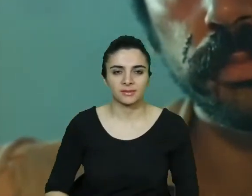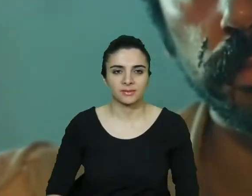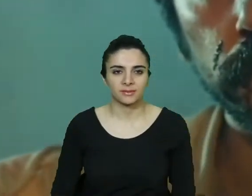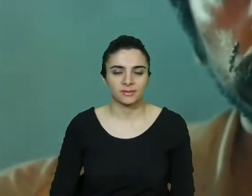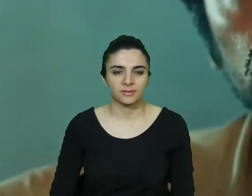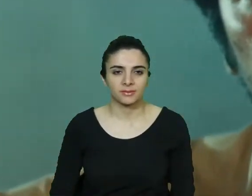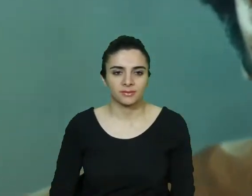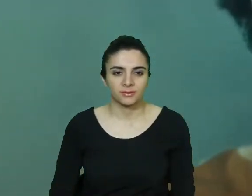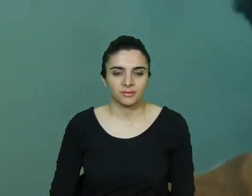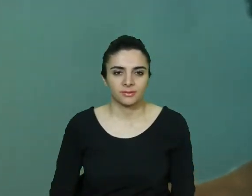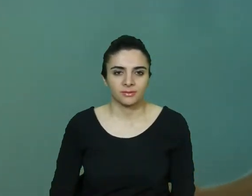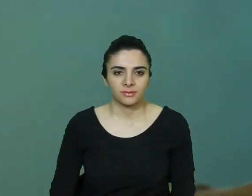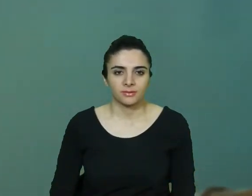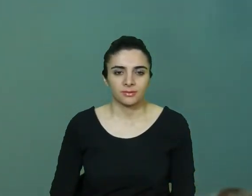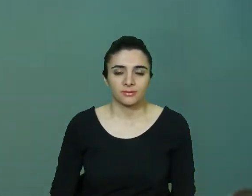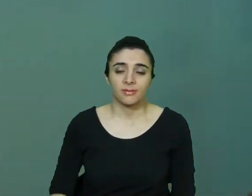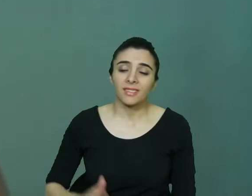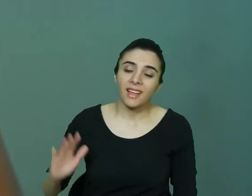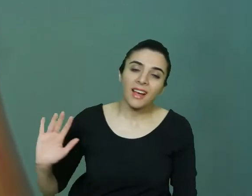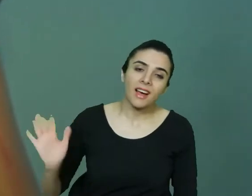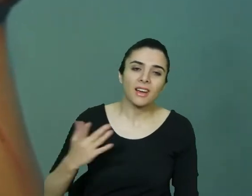karalansa da. Haydi